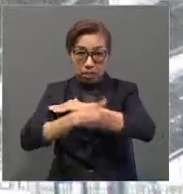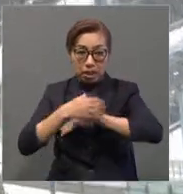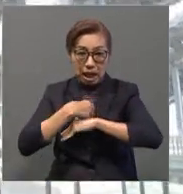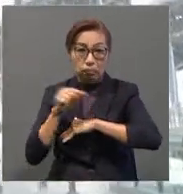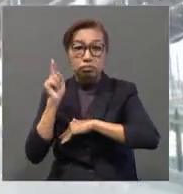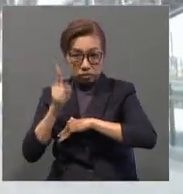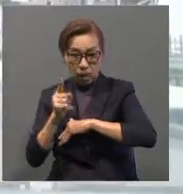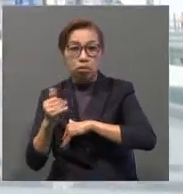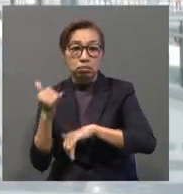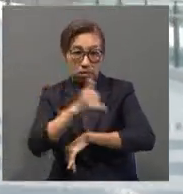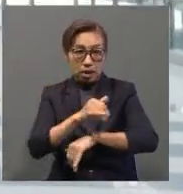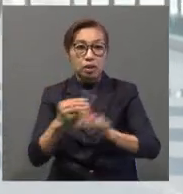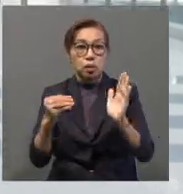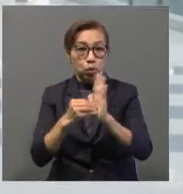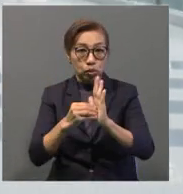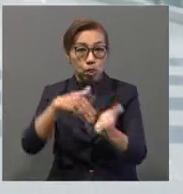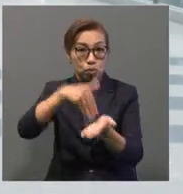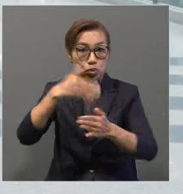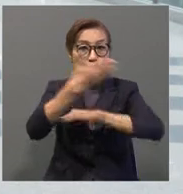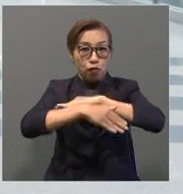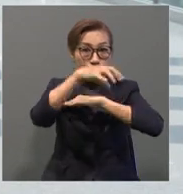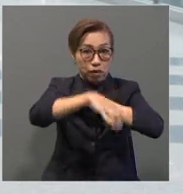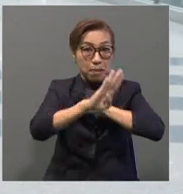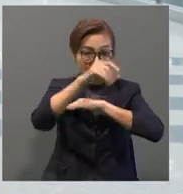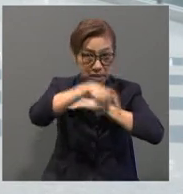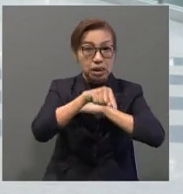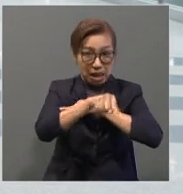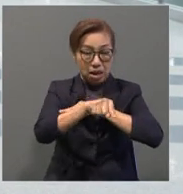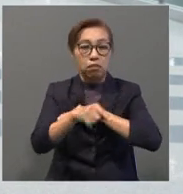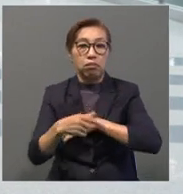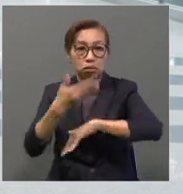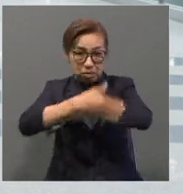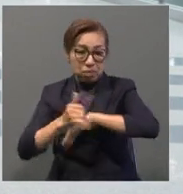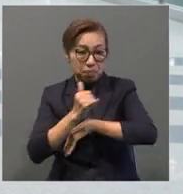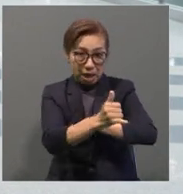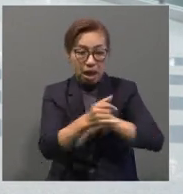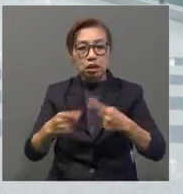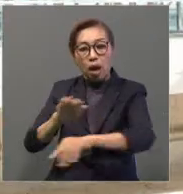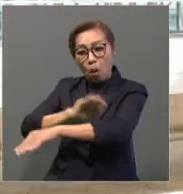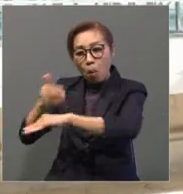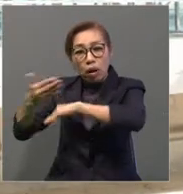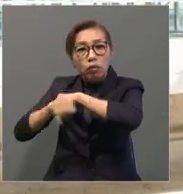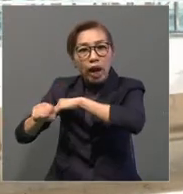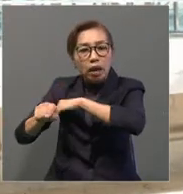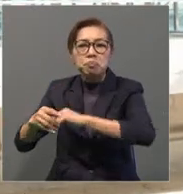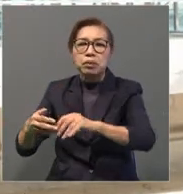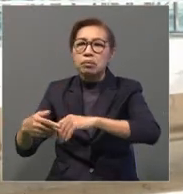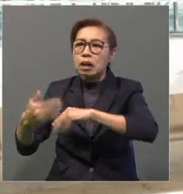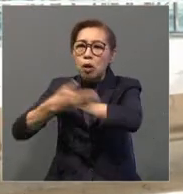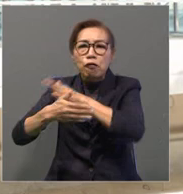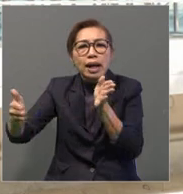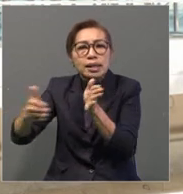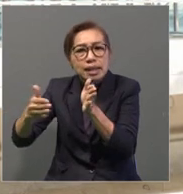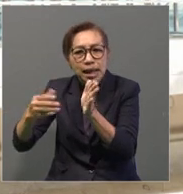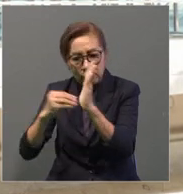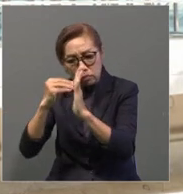ต้องมาใช้ที่สถานีกลางกรุงเทพฯแต่ที่วัดนะคะส่วนสถานีรถไฟหัวลำโพงค่ะก็จะเป็นขบวนรถธรรมดารถชันเมืองนั่น